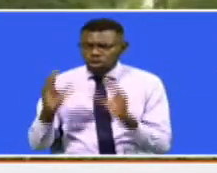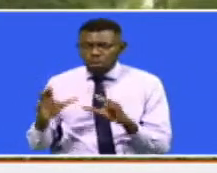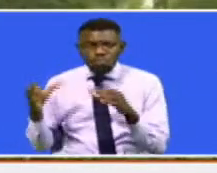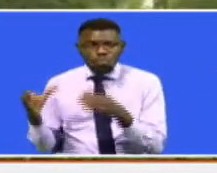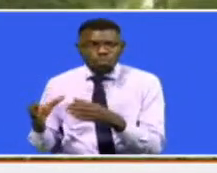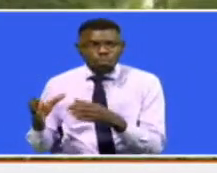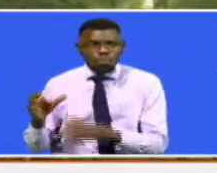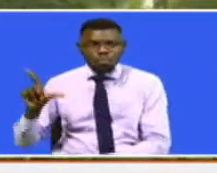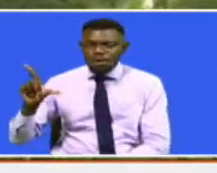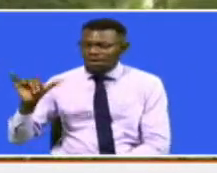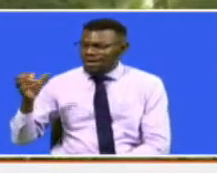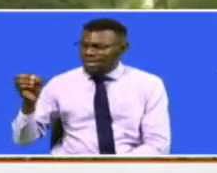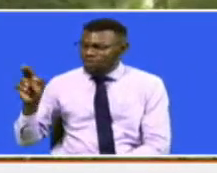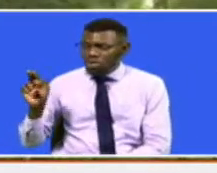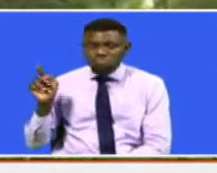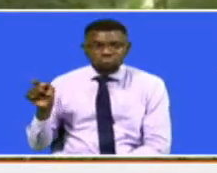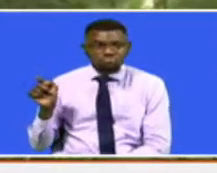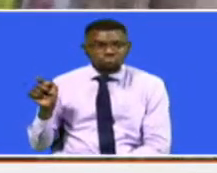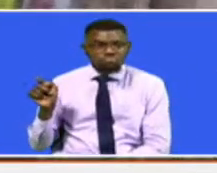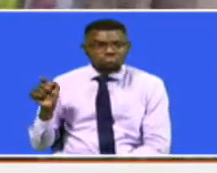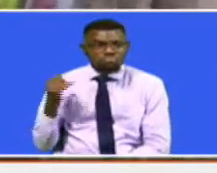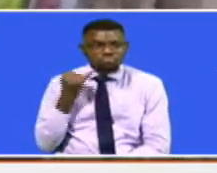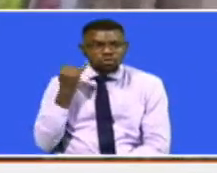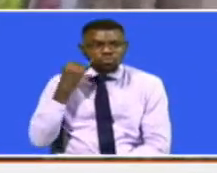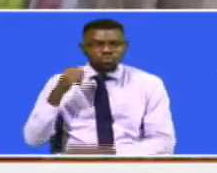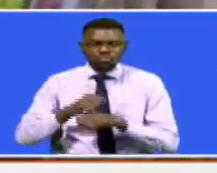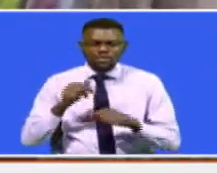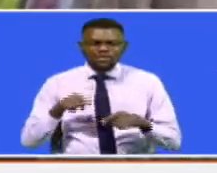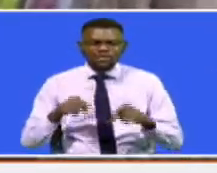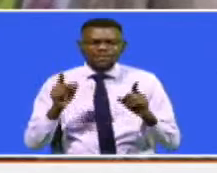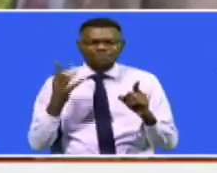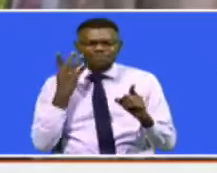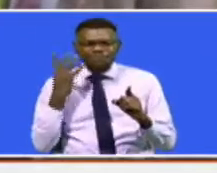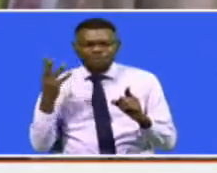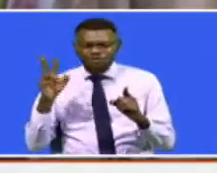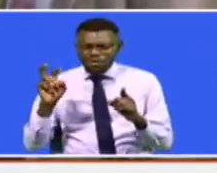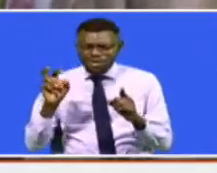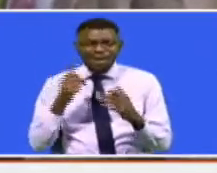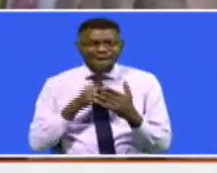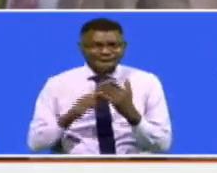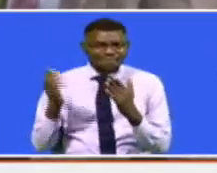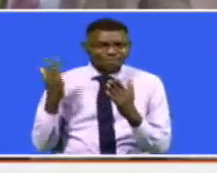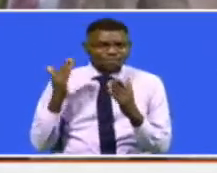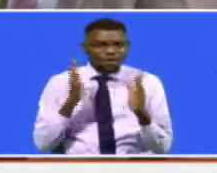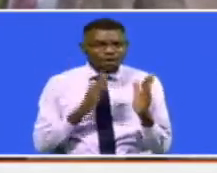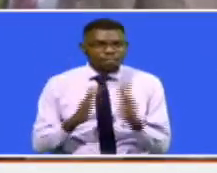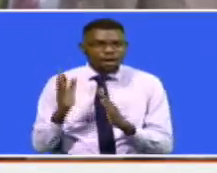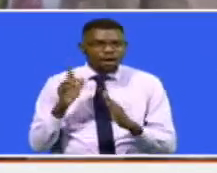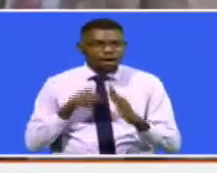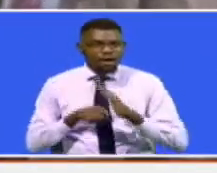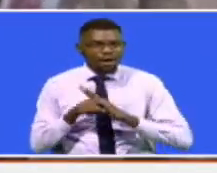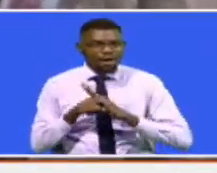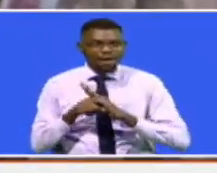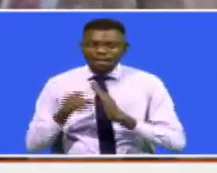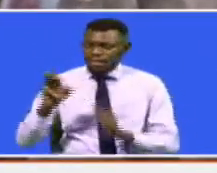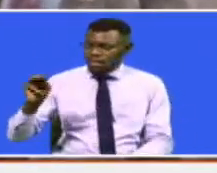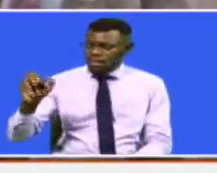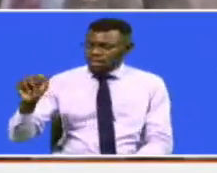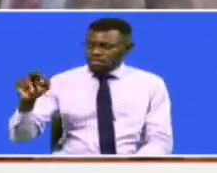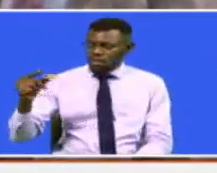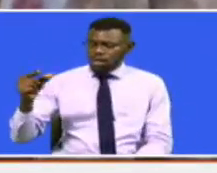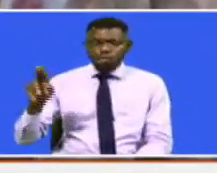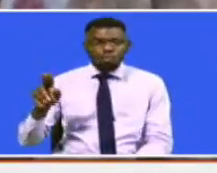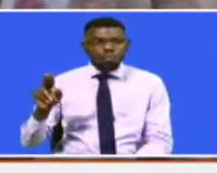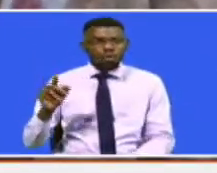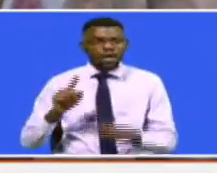Leon Maina wa shule ya Roots iliyoko Nakuru na aliyejizolea alama 420 ameratibiwa kujiunga na shule ya kitaifa ya Mangu,